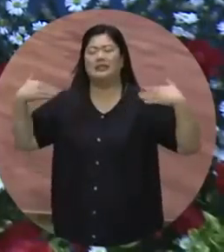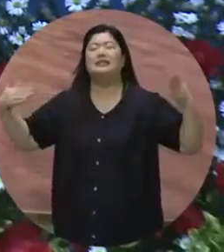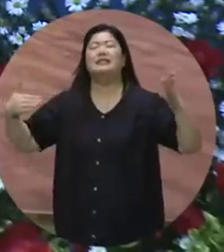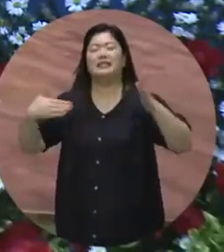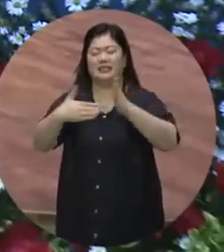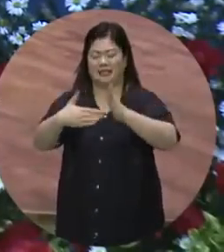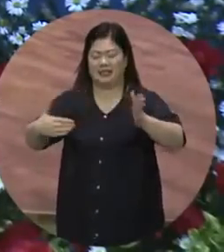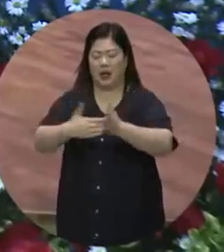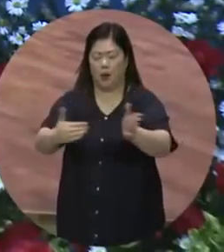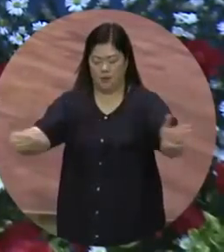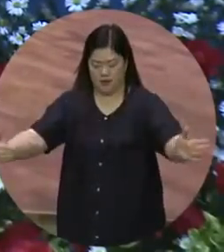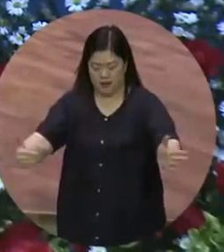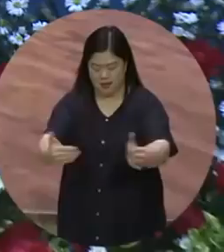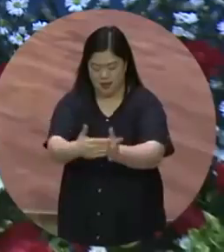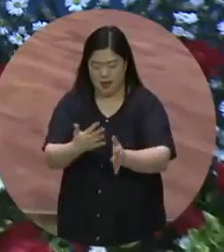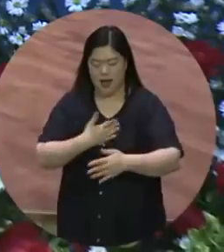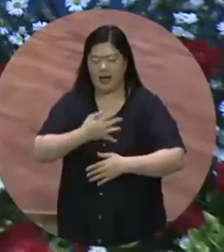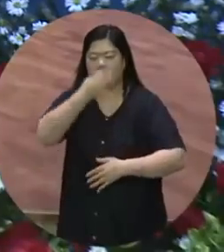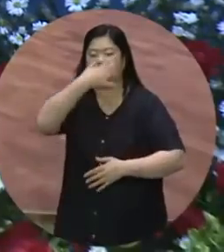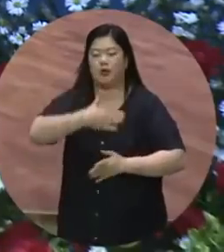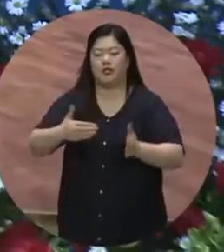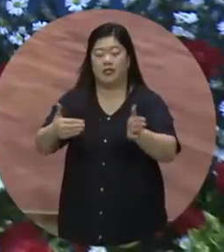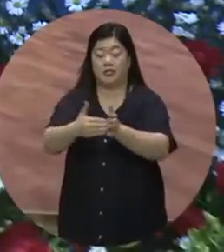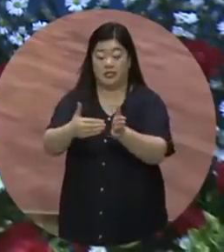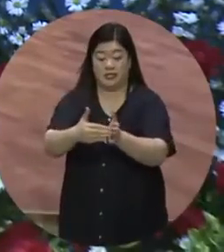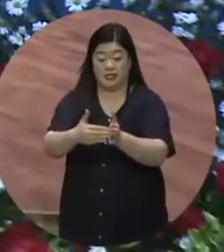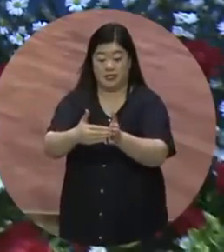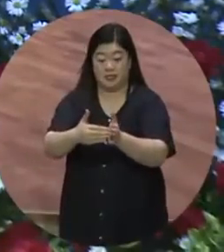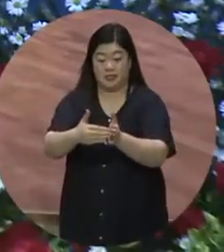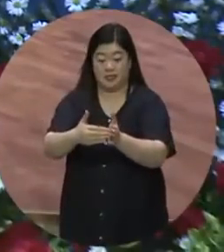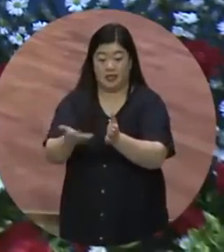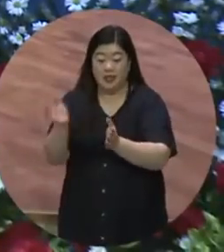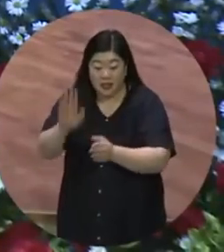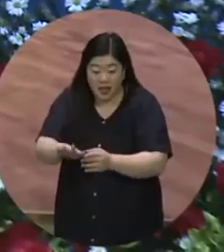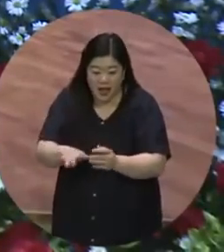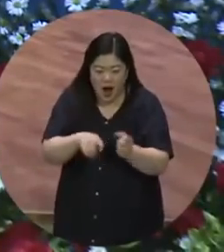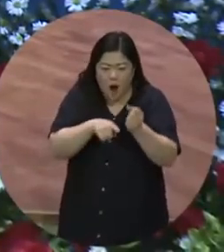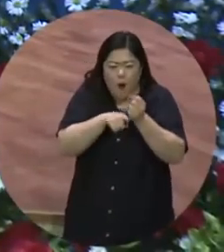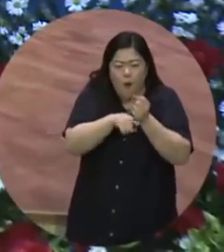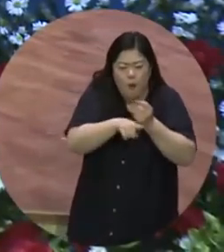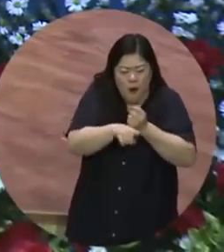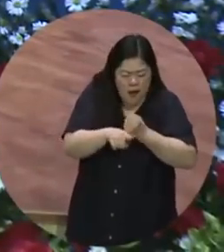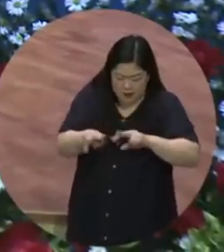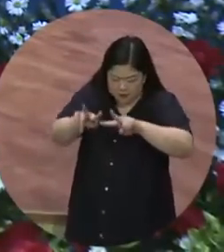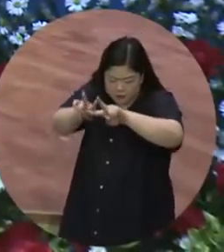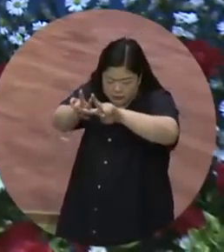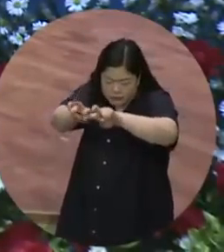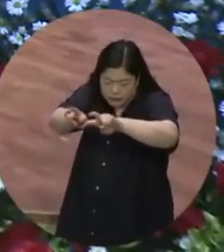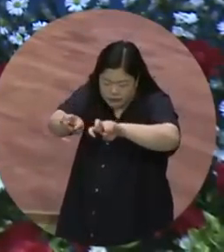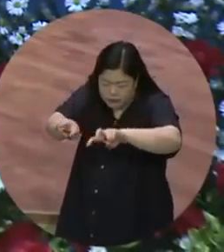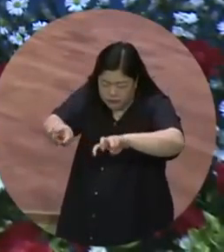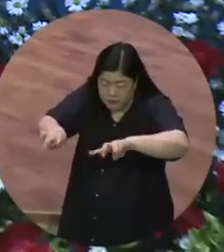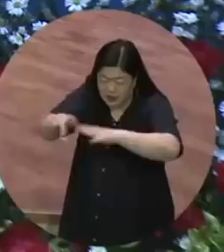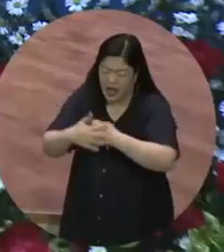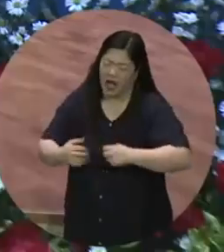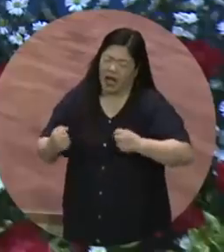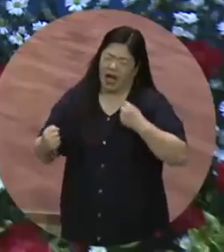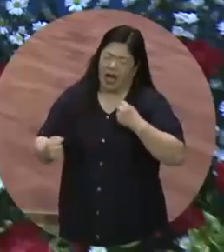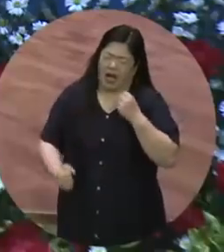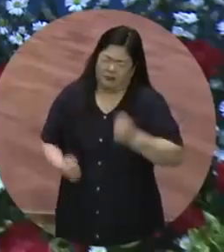그냥 너무 힘들어서. 그런데요 정밀 분석을 해보면 그 시점에서 체력이 다 소모된 게